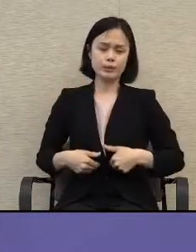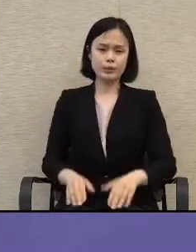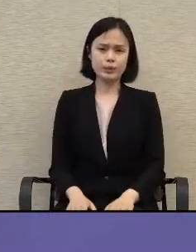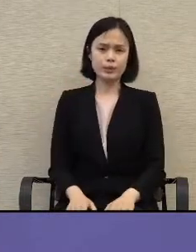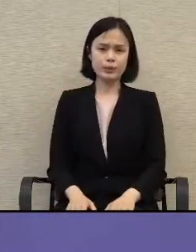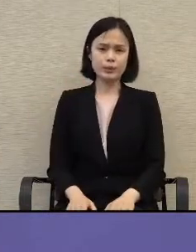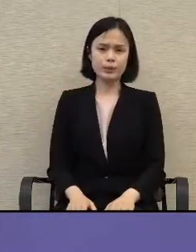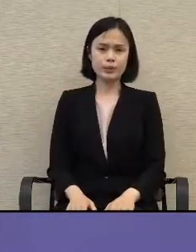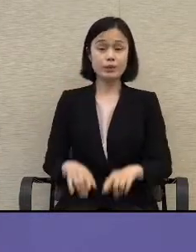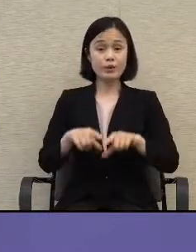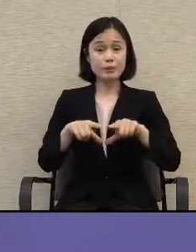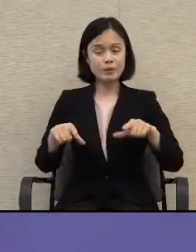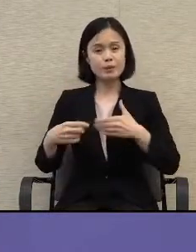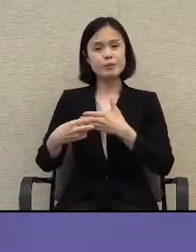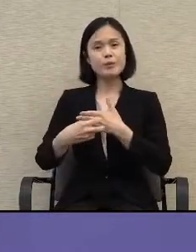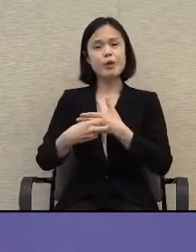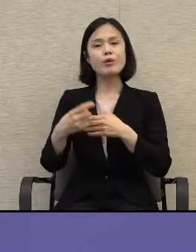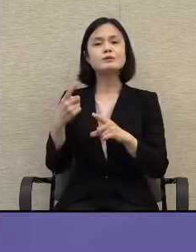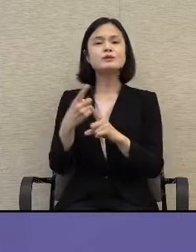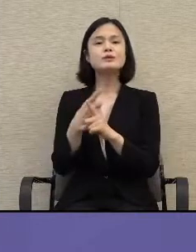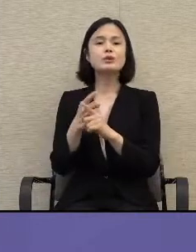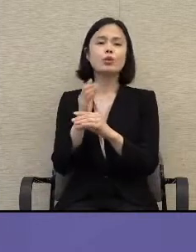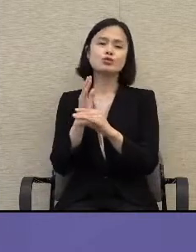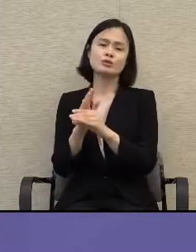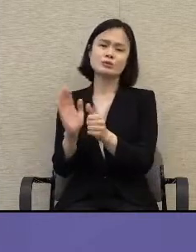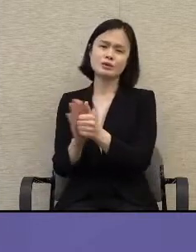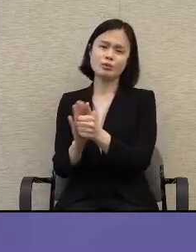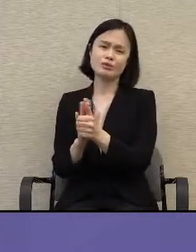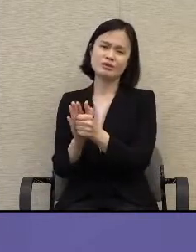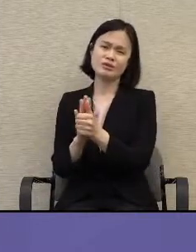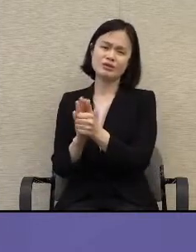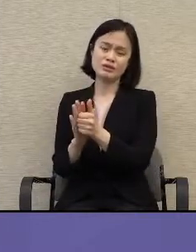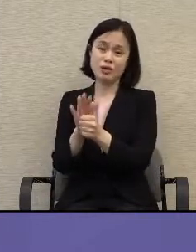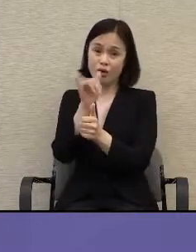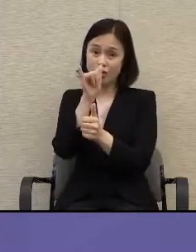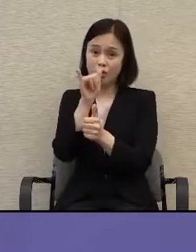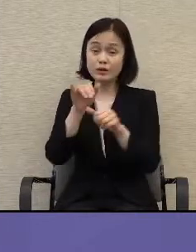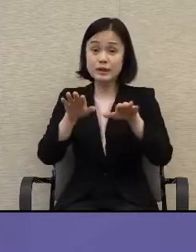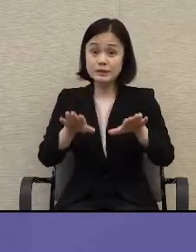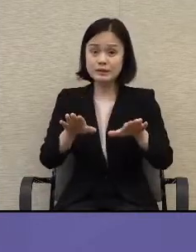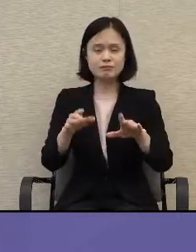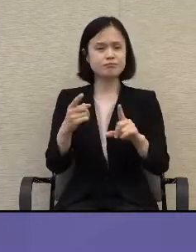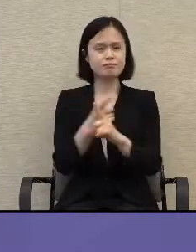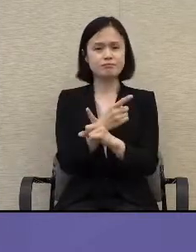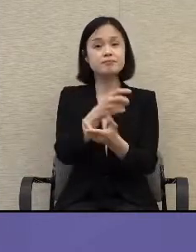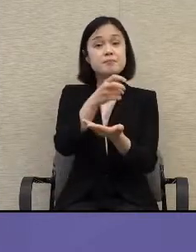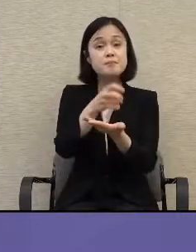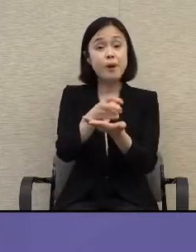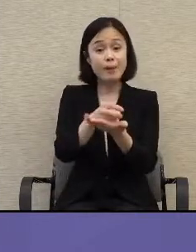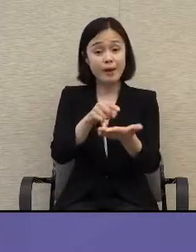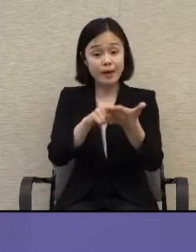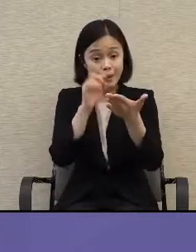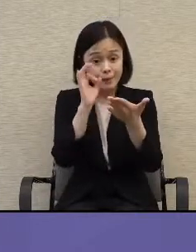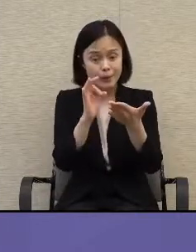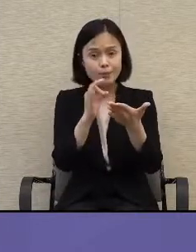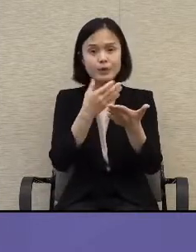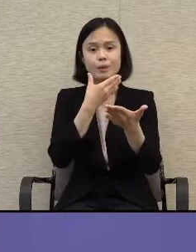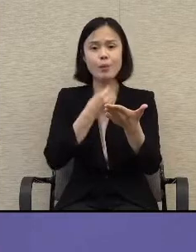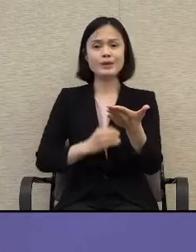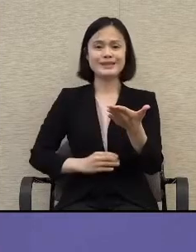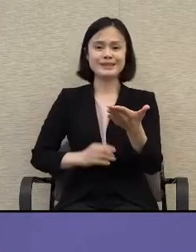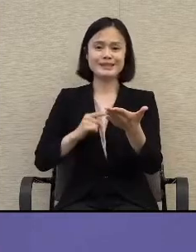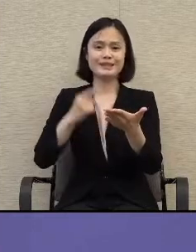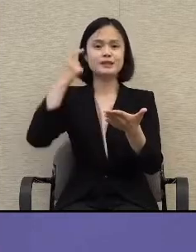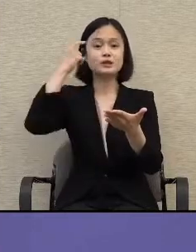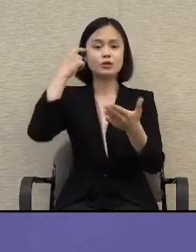그리고 기관 중심의 어떠한 서비스였다고 하면 이제는 이제 법에서 이야기하는 것처럼 정신건강 복지 전반의